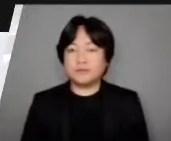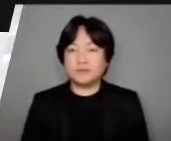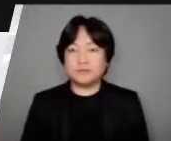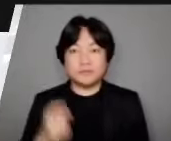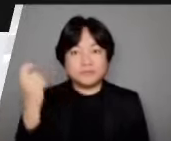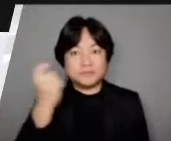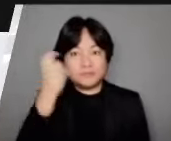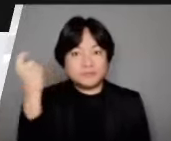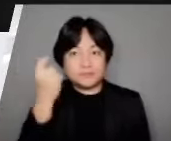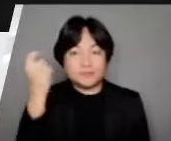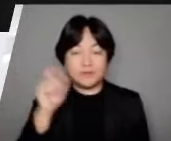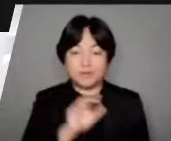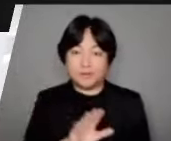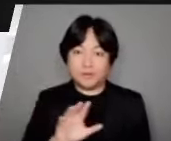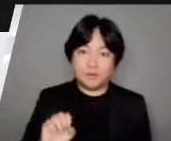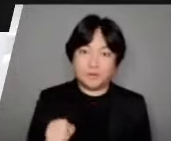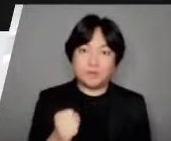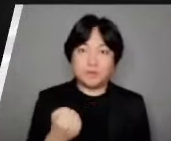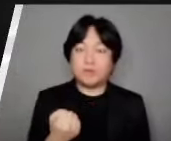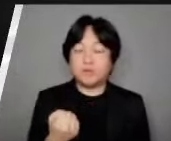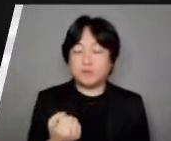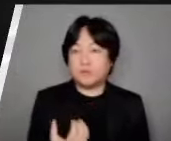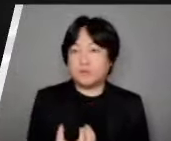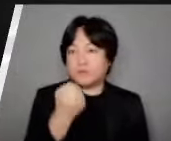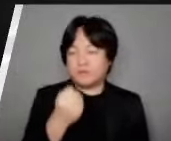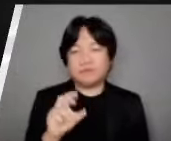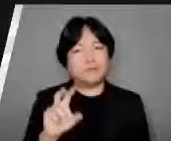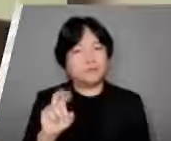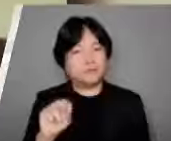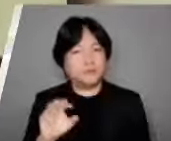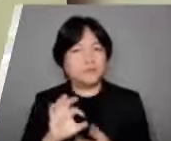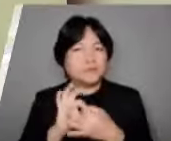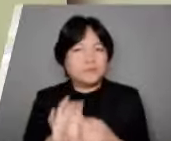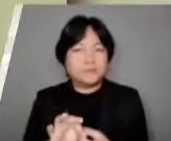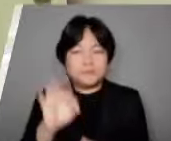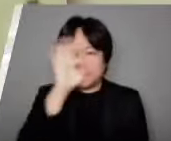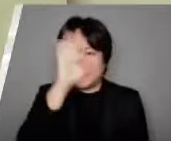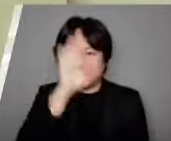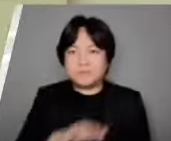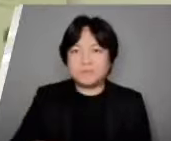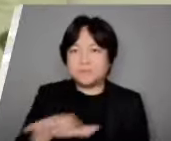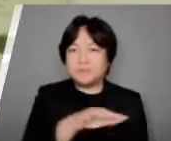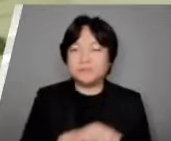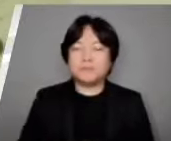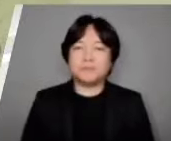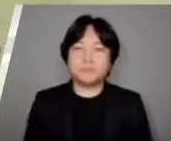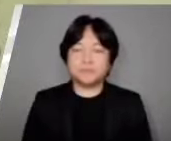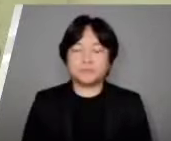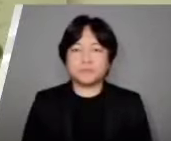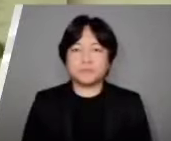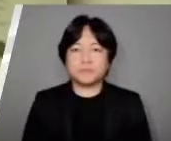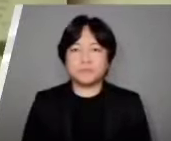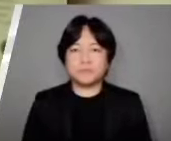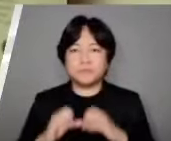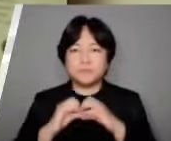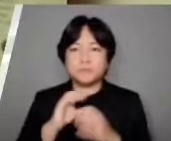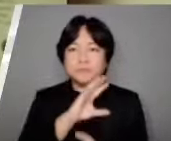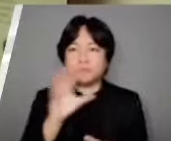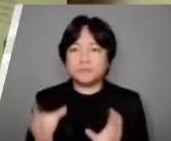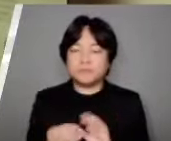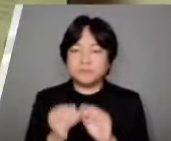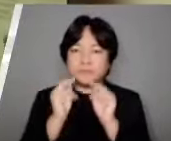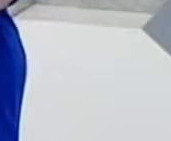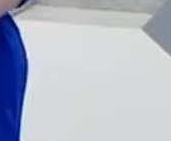sarili, kundi ang karangalan para sa buong sambayan ng Pilipino. Mariz Umali, nagbabalita para sa GMA Integrated